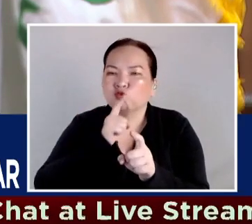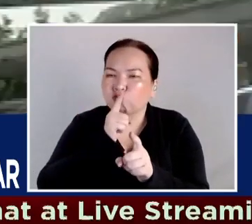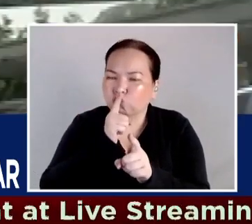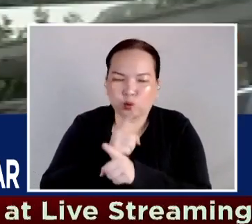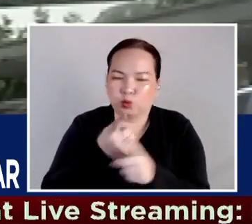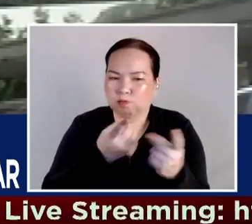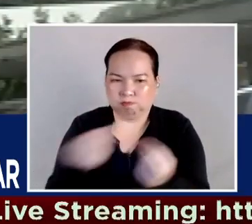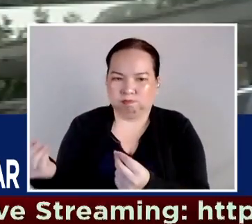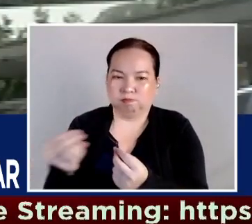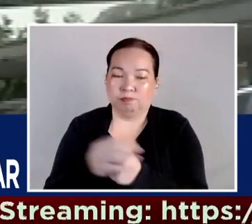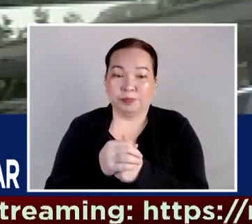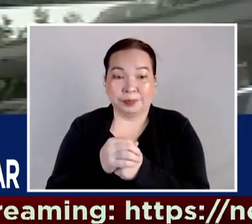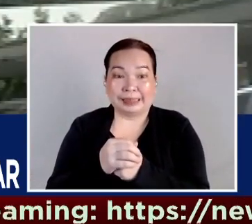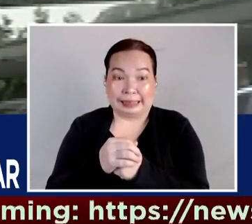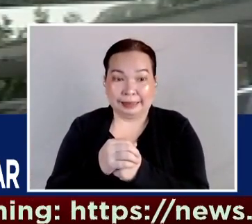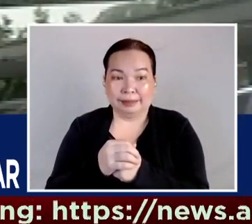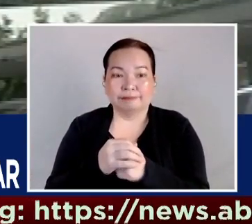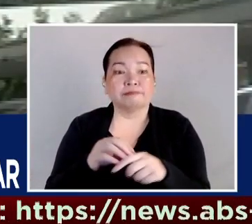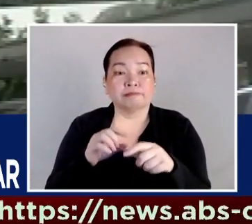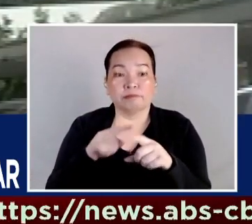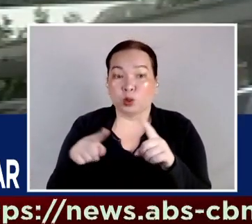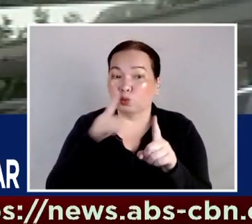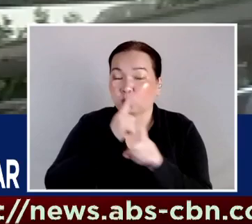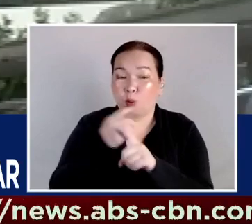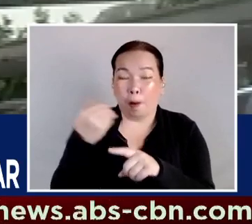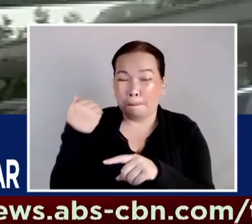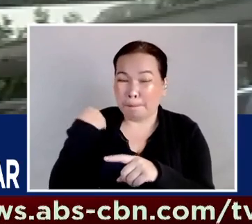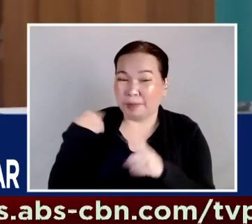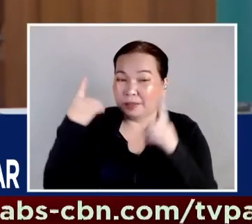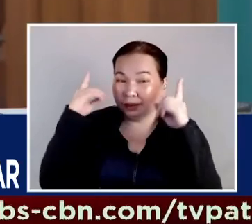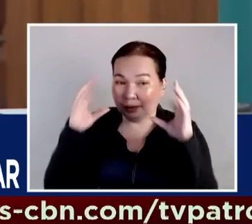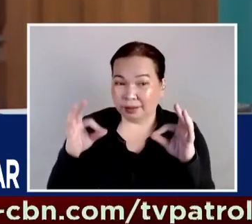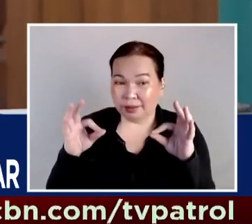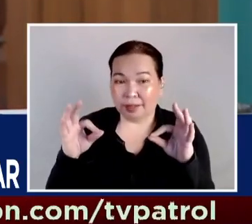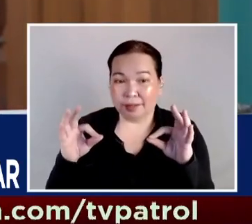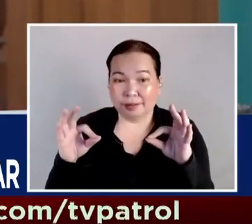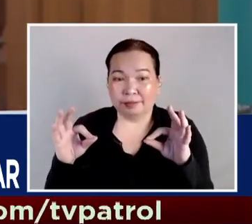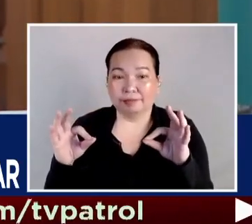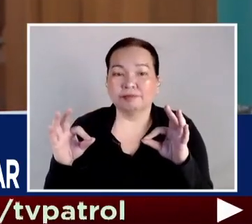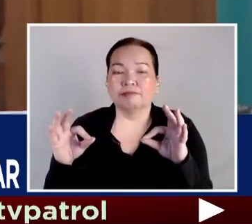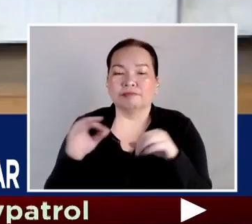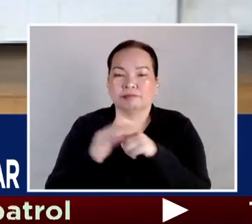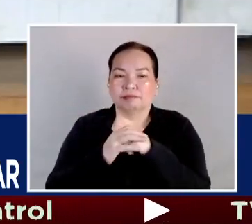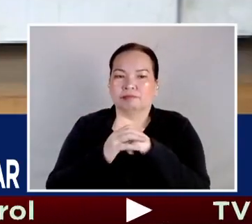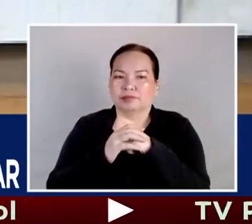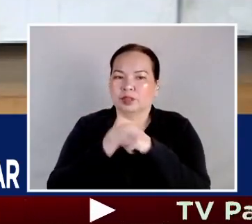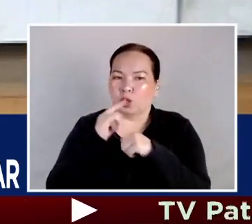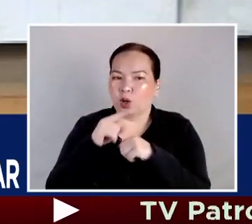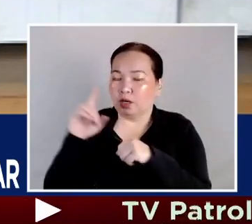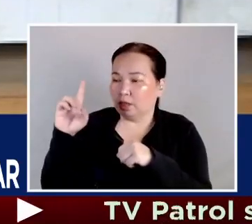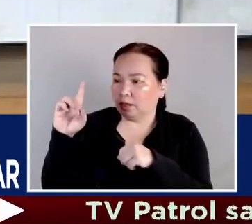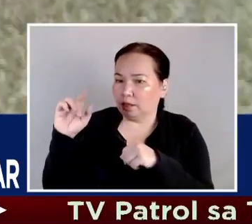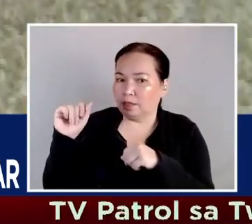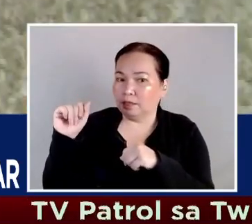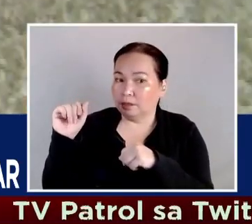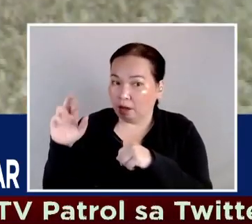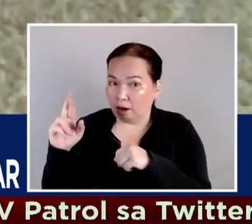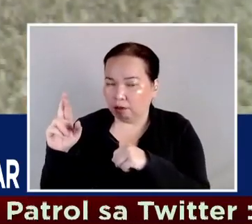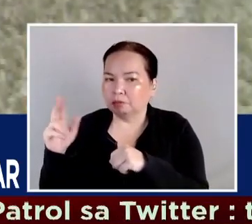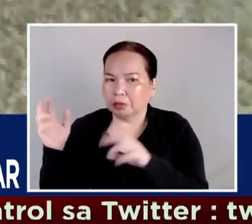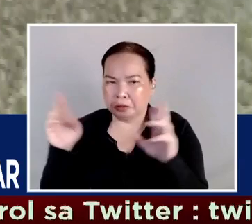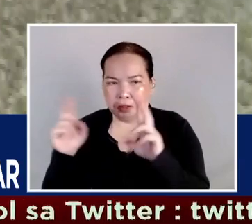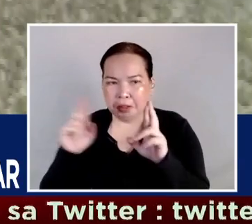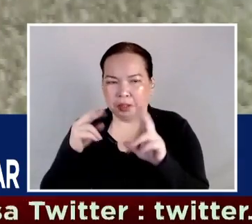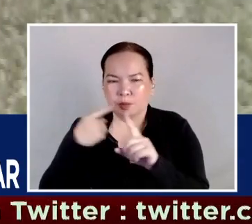programs. Bagamat wala pang formal na pag-uusap para sa transition, nakahanda si Dar dito, pati na rin ang plano para mapababa